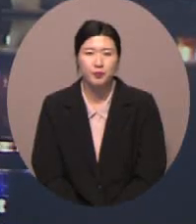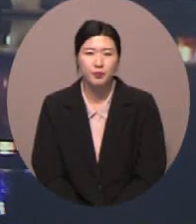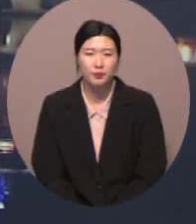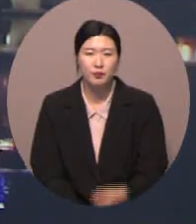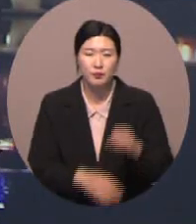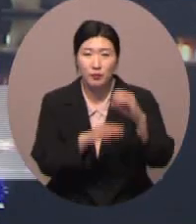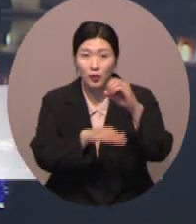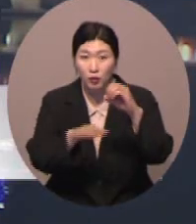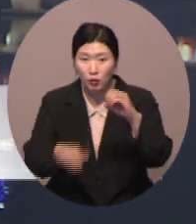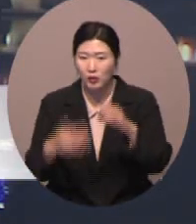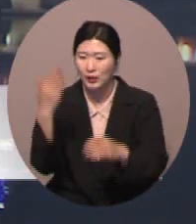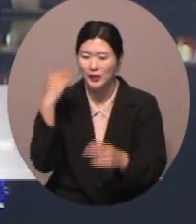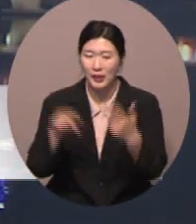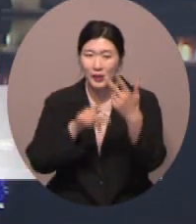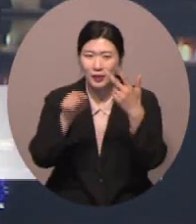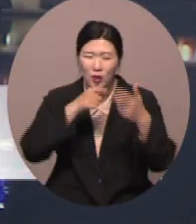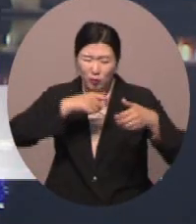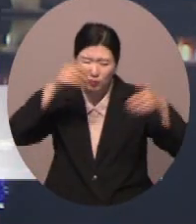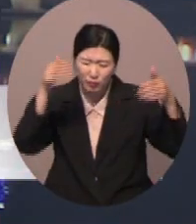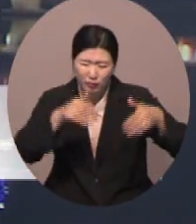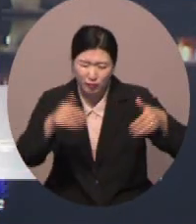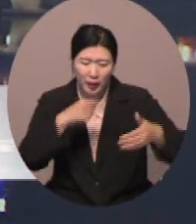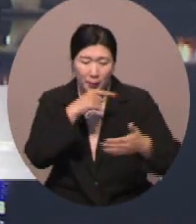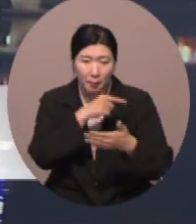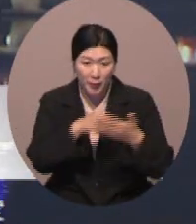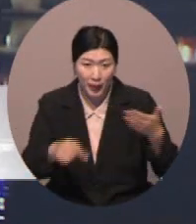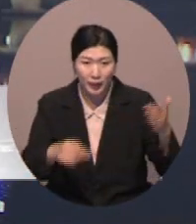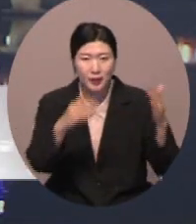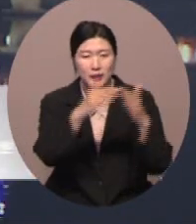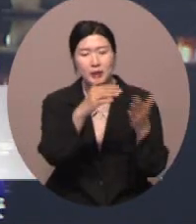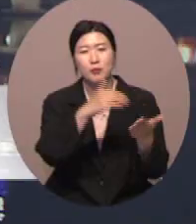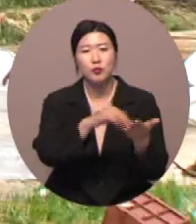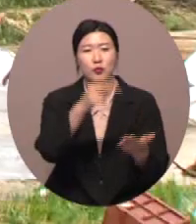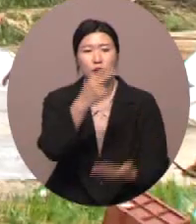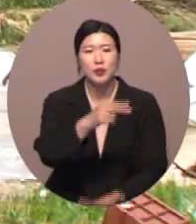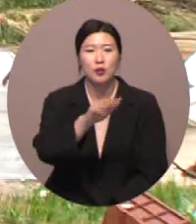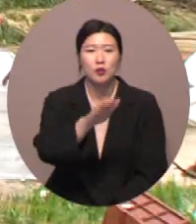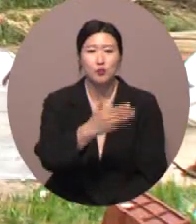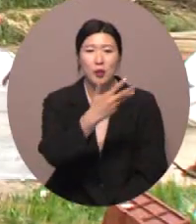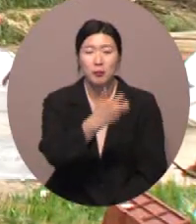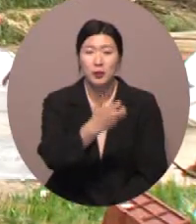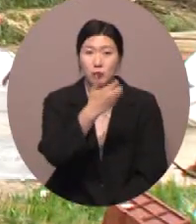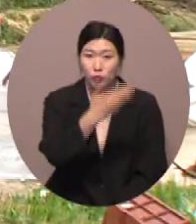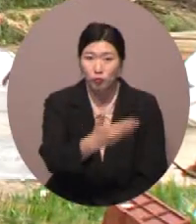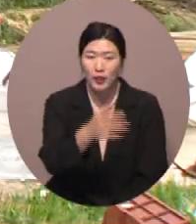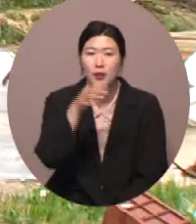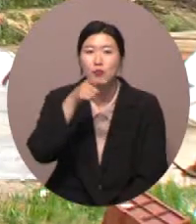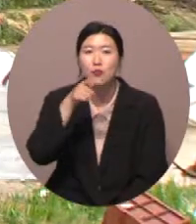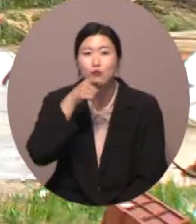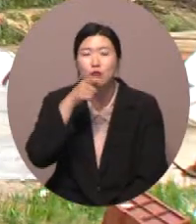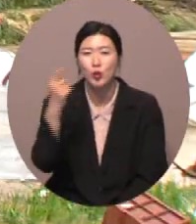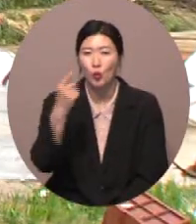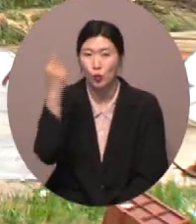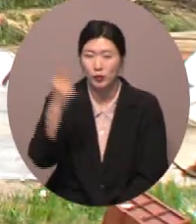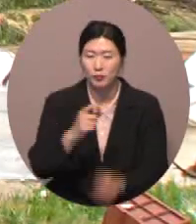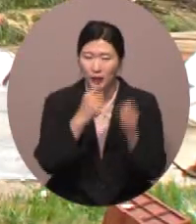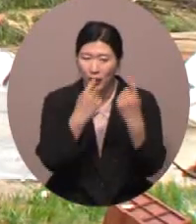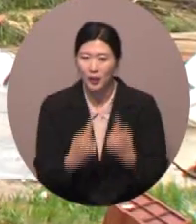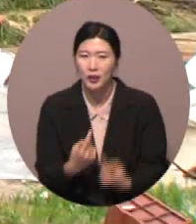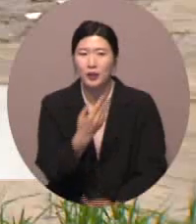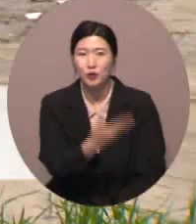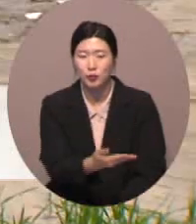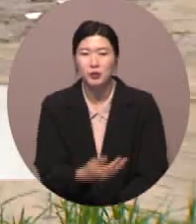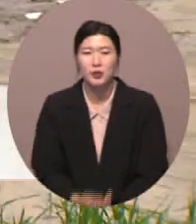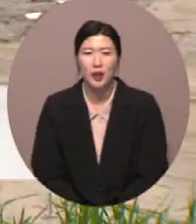서천군이 지난 7월 집중 호우로 피해를 본 2900여 아홉 가구의 상하수도 요금을 감면합니다 군은